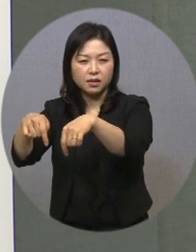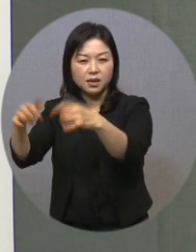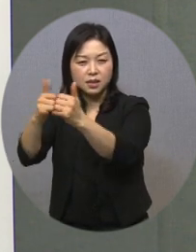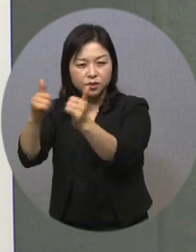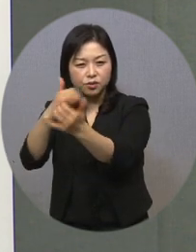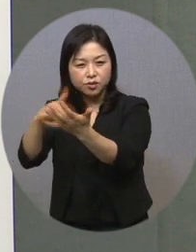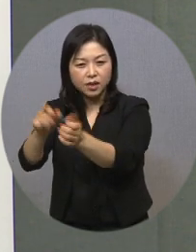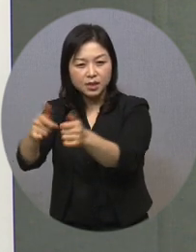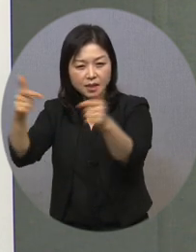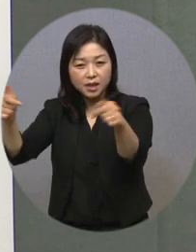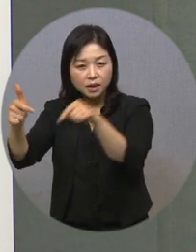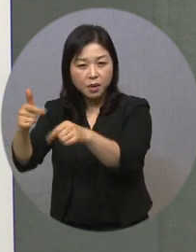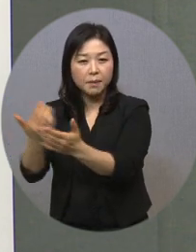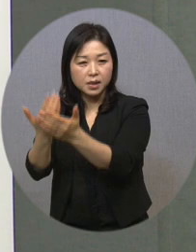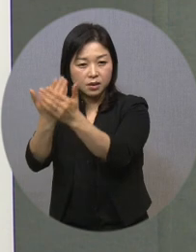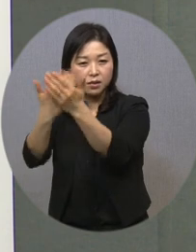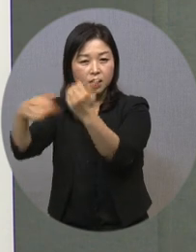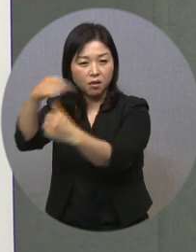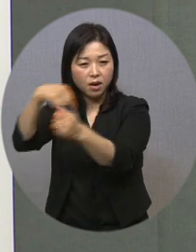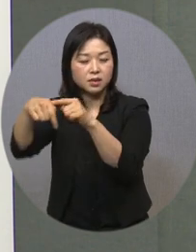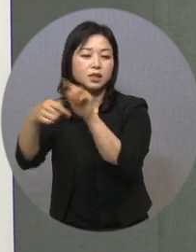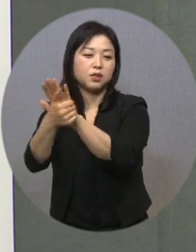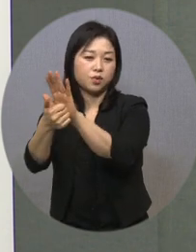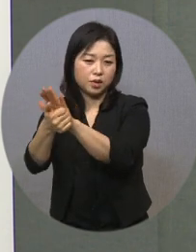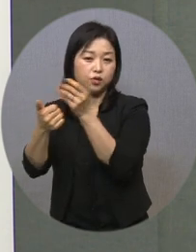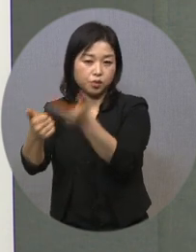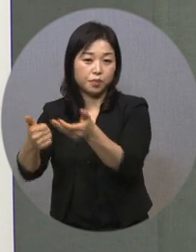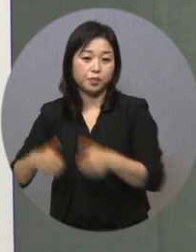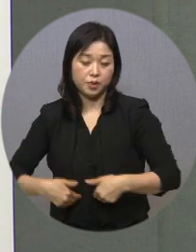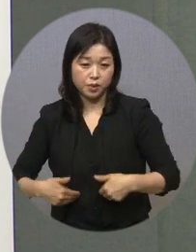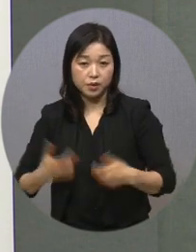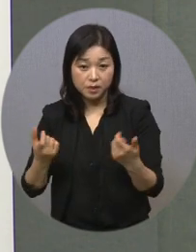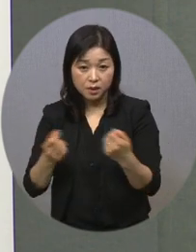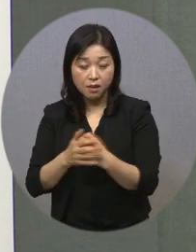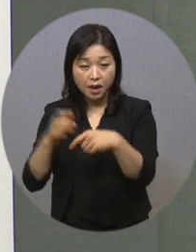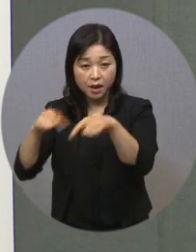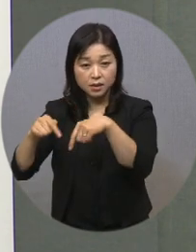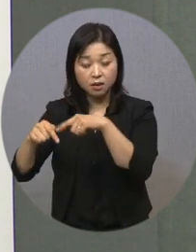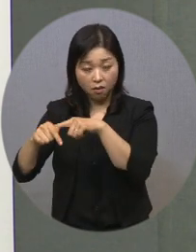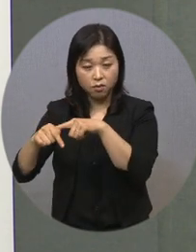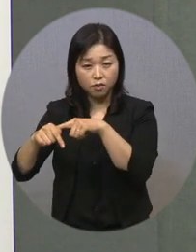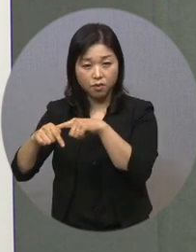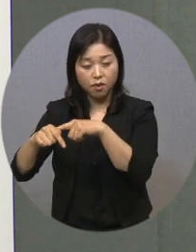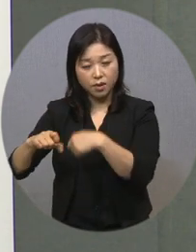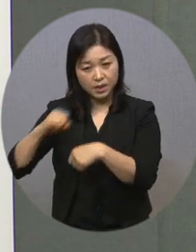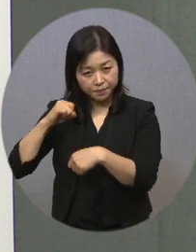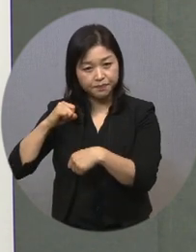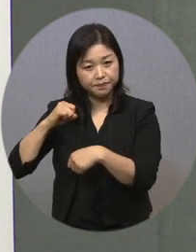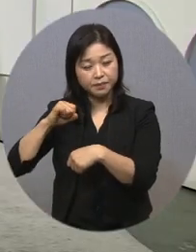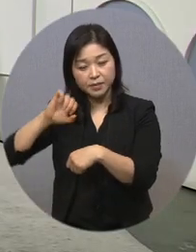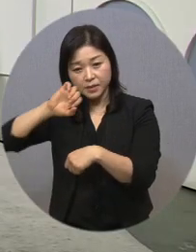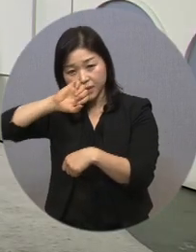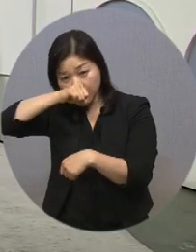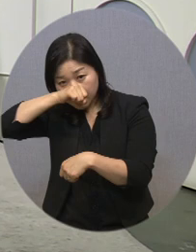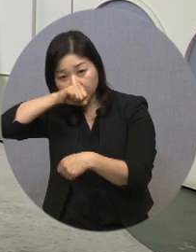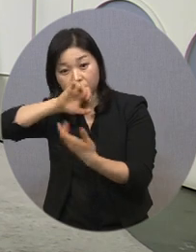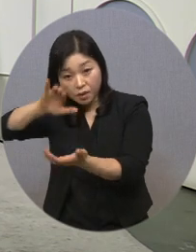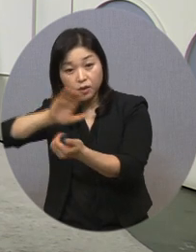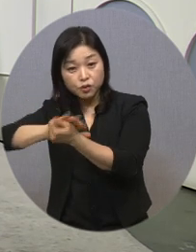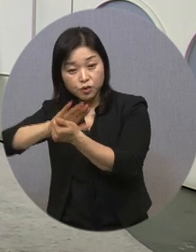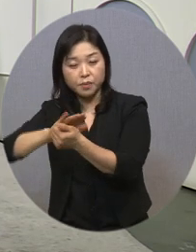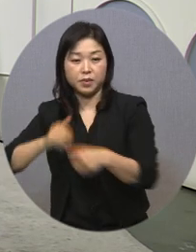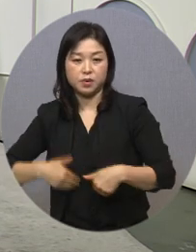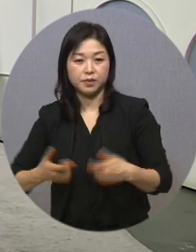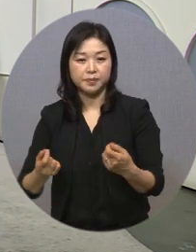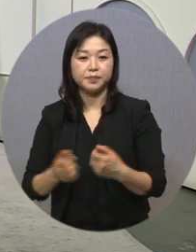증가된 대로의 발전 상황을 지원해 줘야 하지 않겠습니까? 행정적, 행정력으로. 그러니까 예를